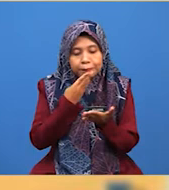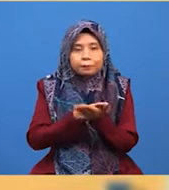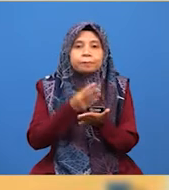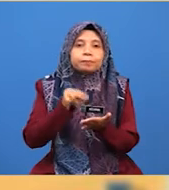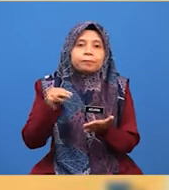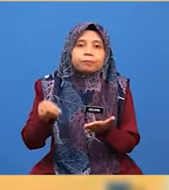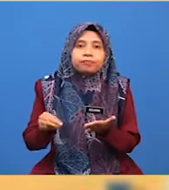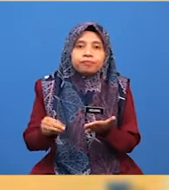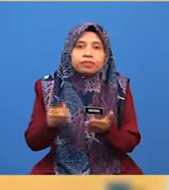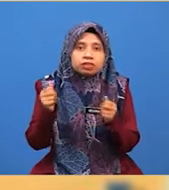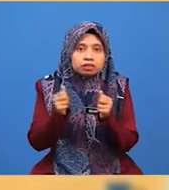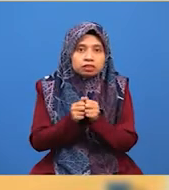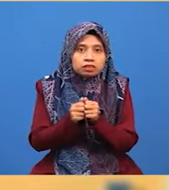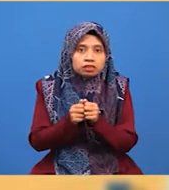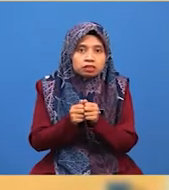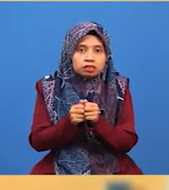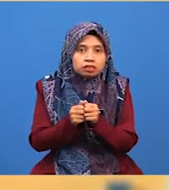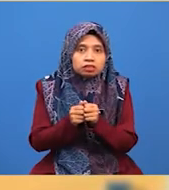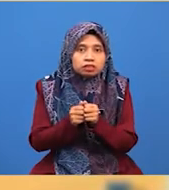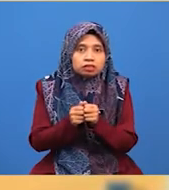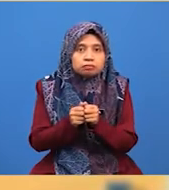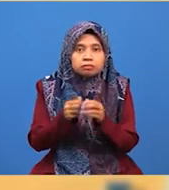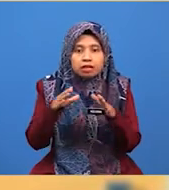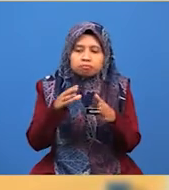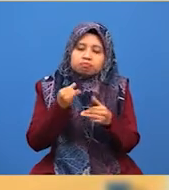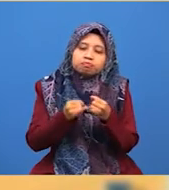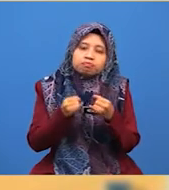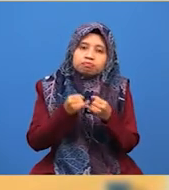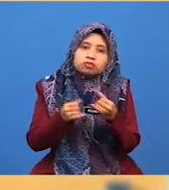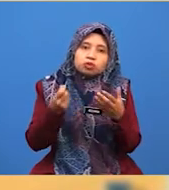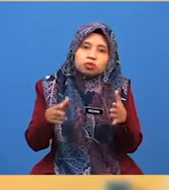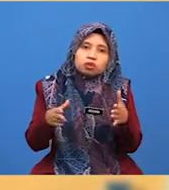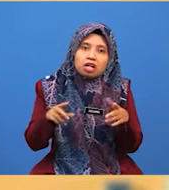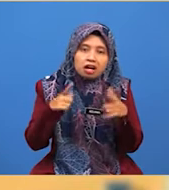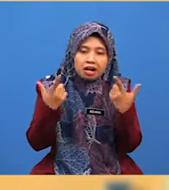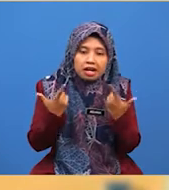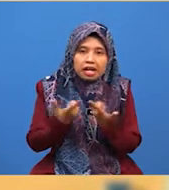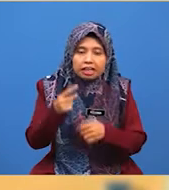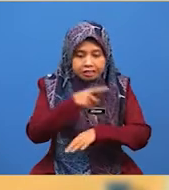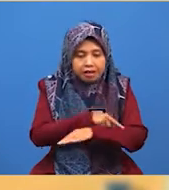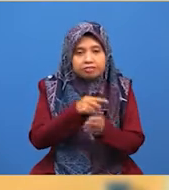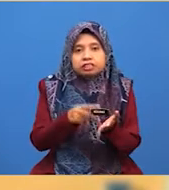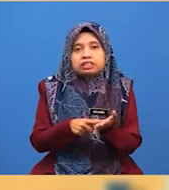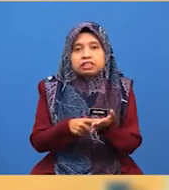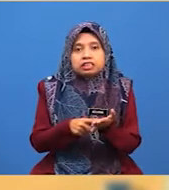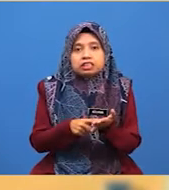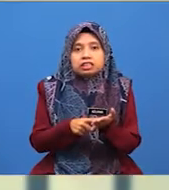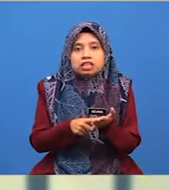Baiklah murid-murid, dengan rumusan ini berakhirlah kelas kita pada hari